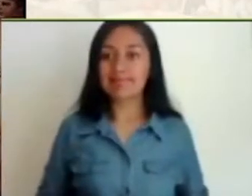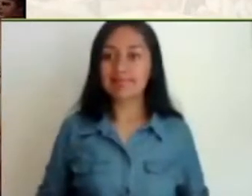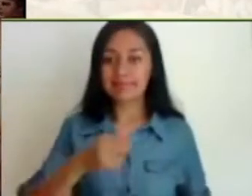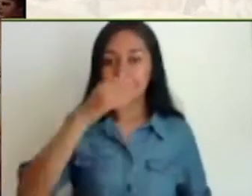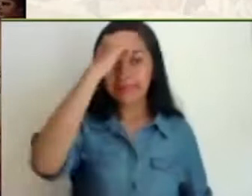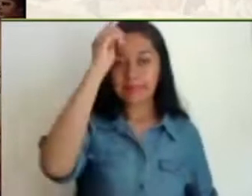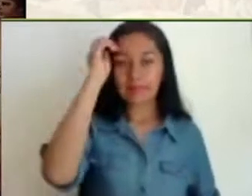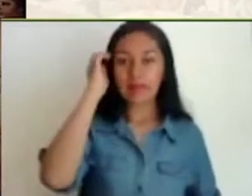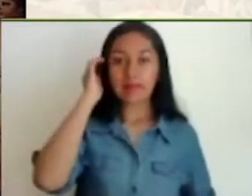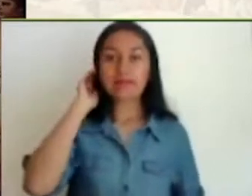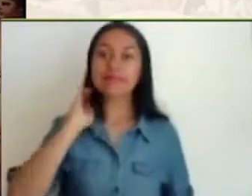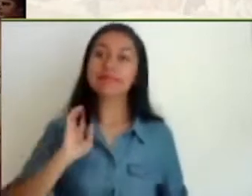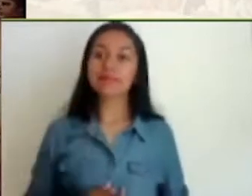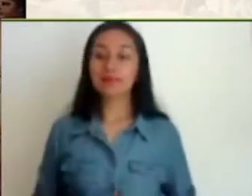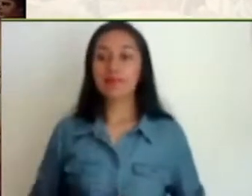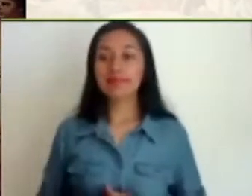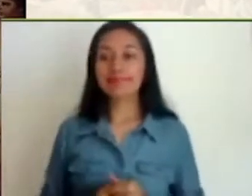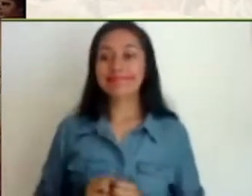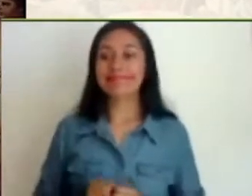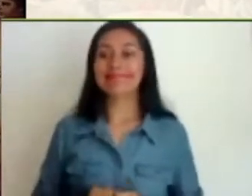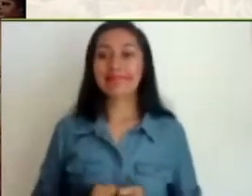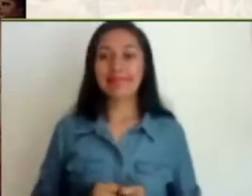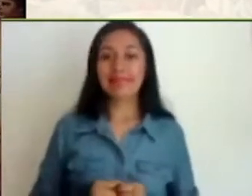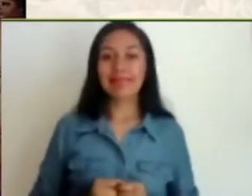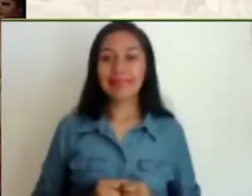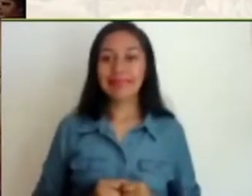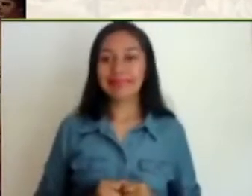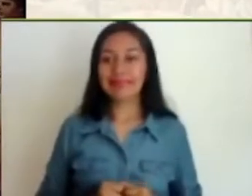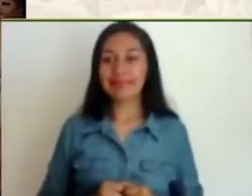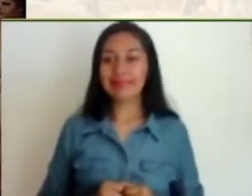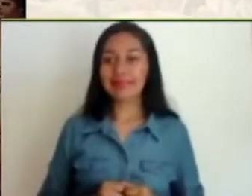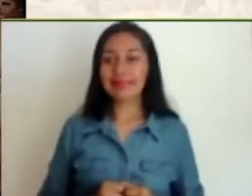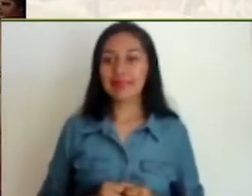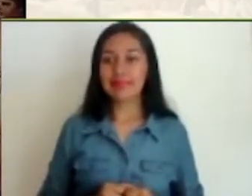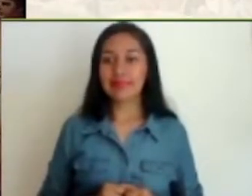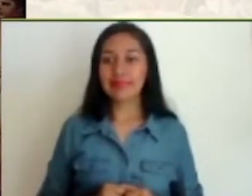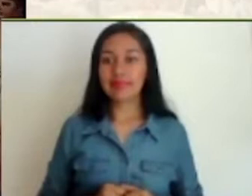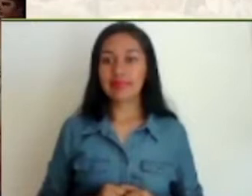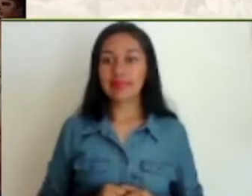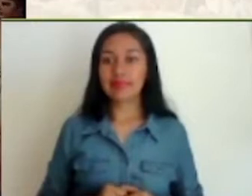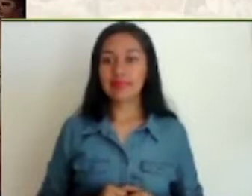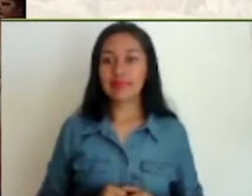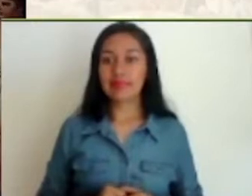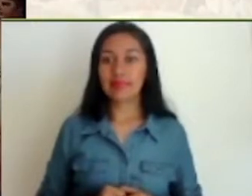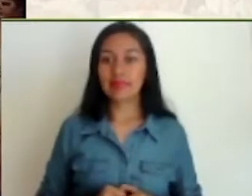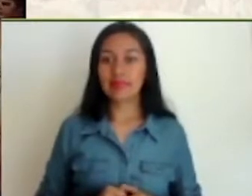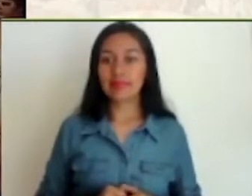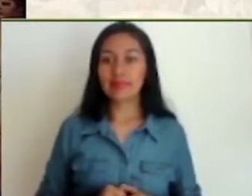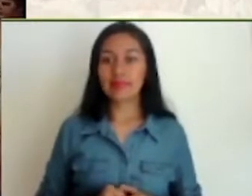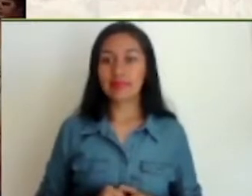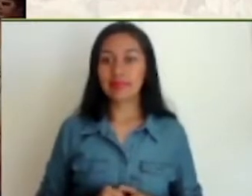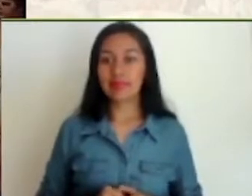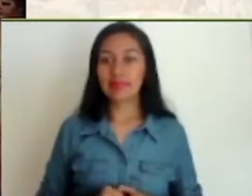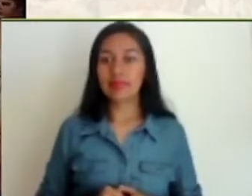sospesi, confinanti con i sospetti, e infine liberi, liberi da sospetto di mal